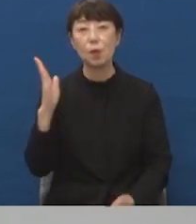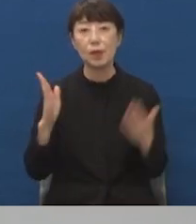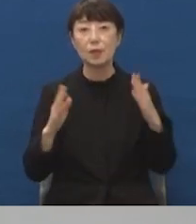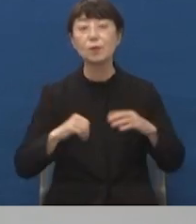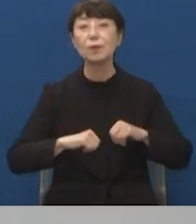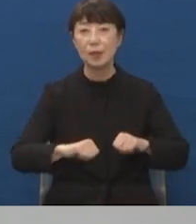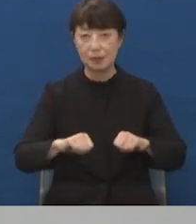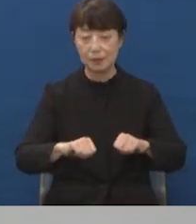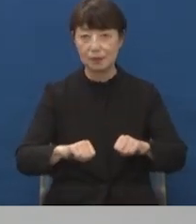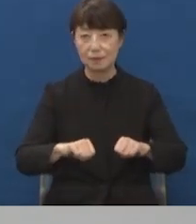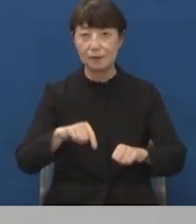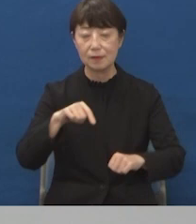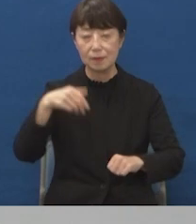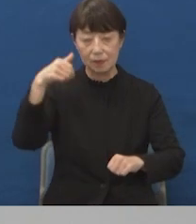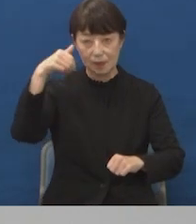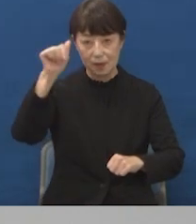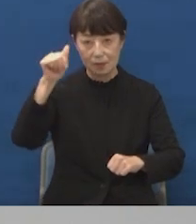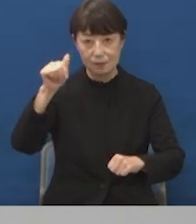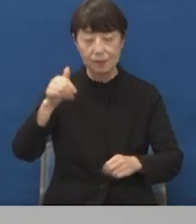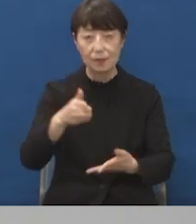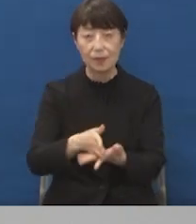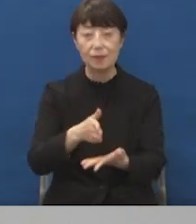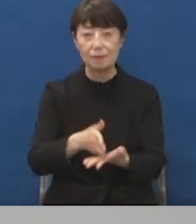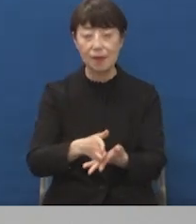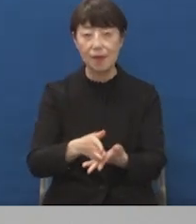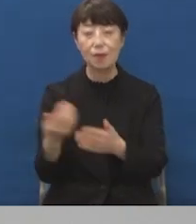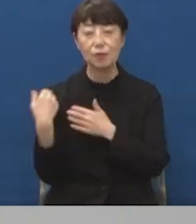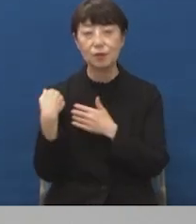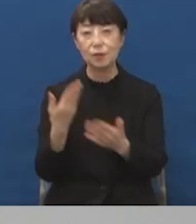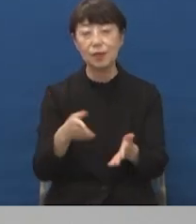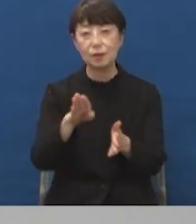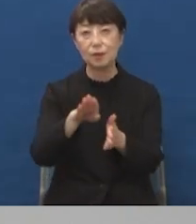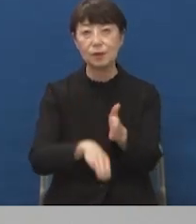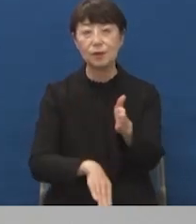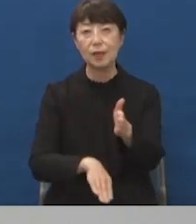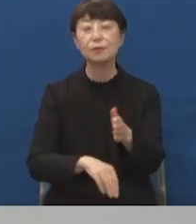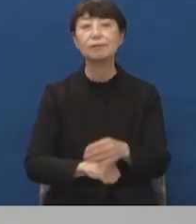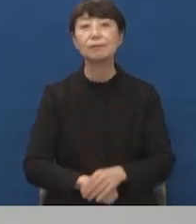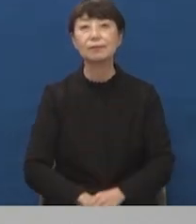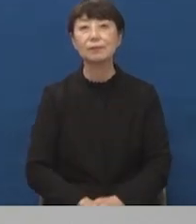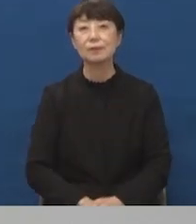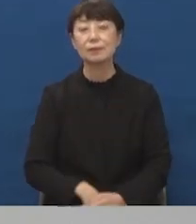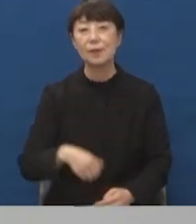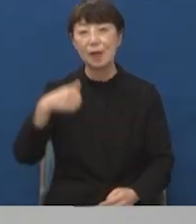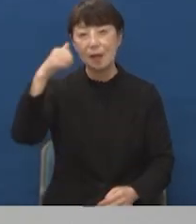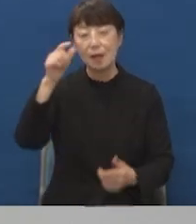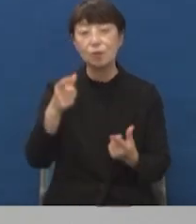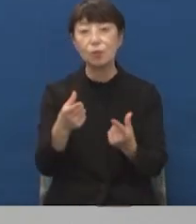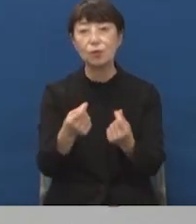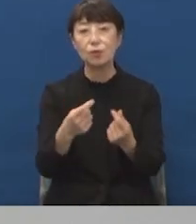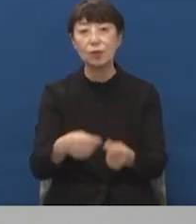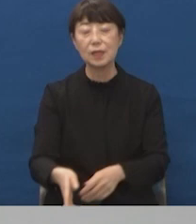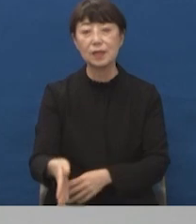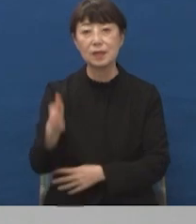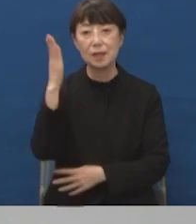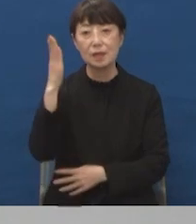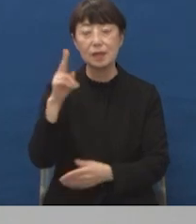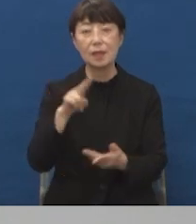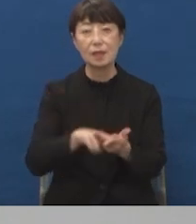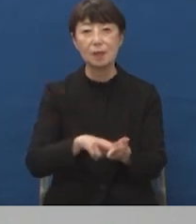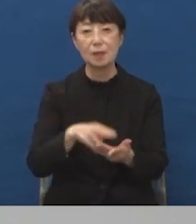ります。本案は議案の説明及び委員会付託を省略の上、原案のとおり可決することにご異議ありません